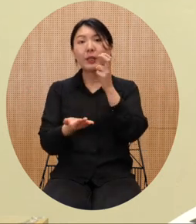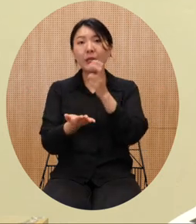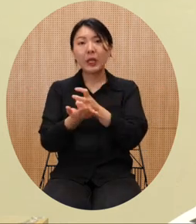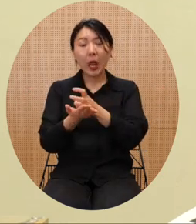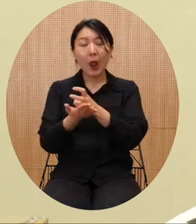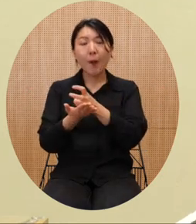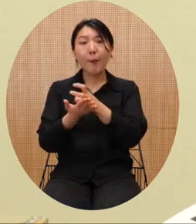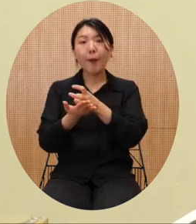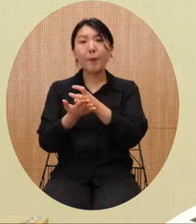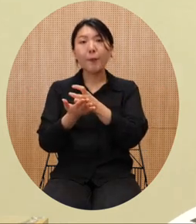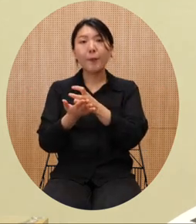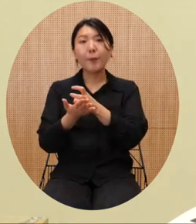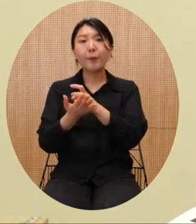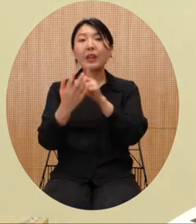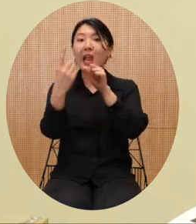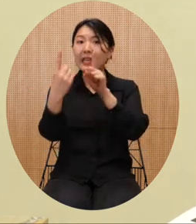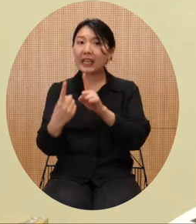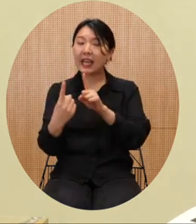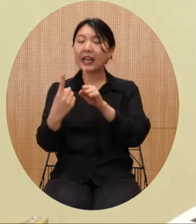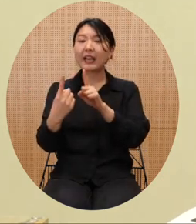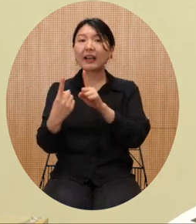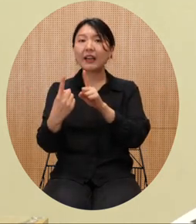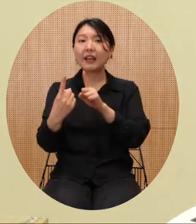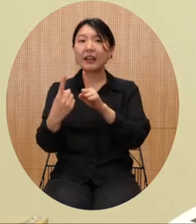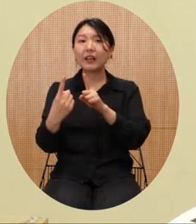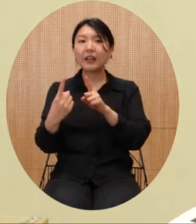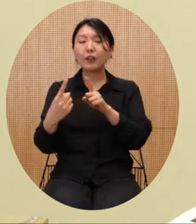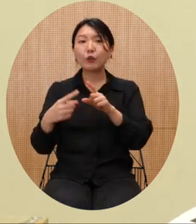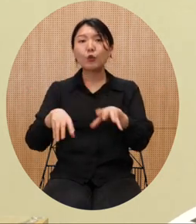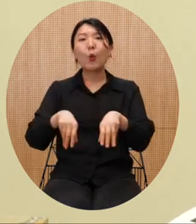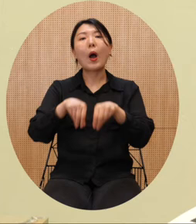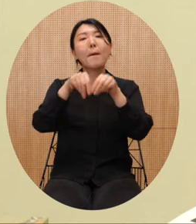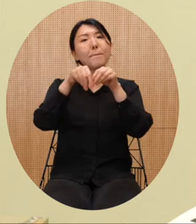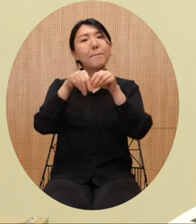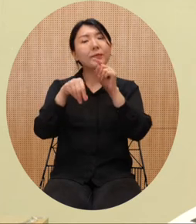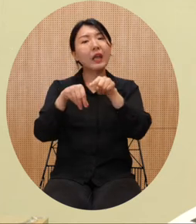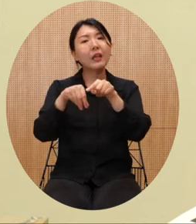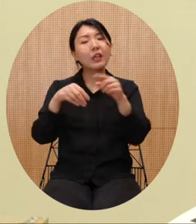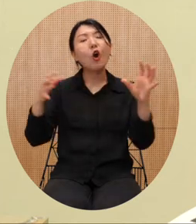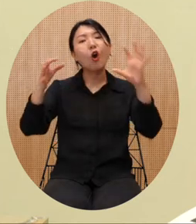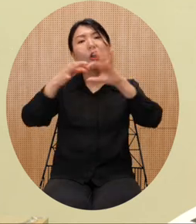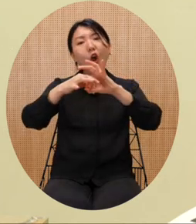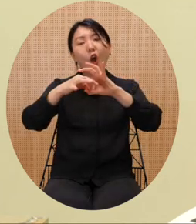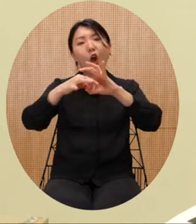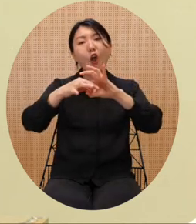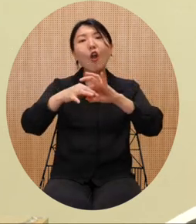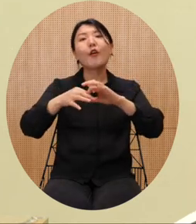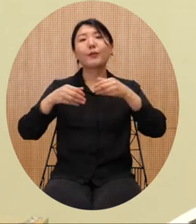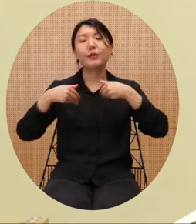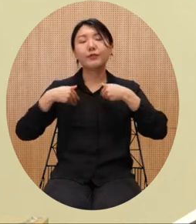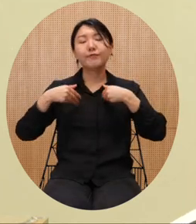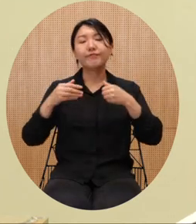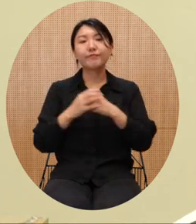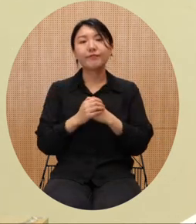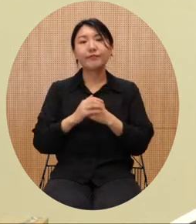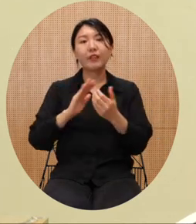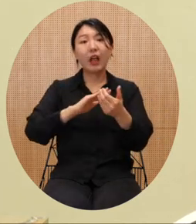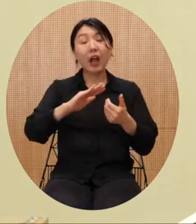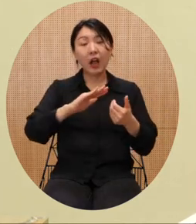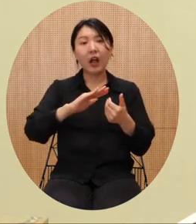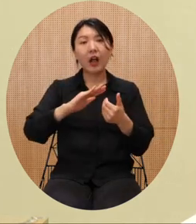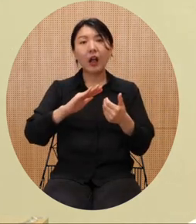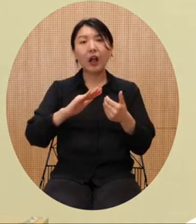정책과 다른 정책 대상과의 그런 정합성에 대한 부분도 좀 고민이 돼야 되는 부분입니다. 아까 이